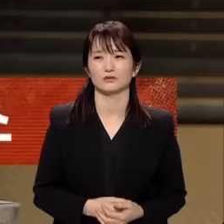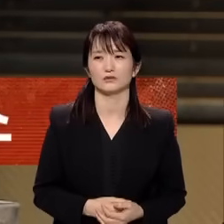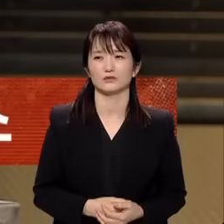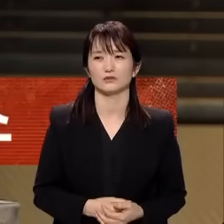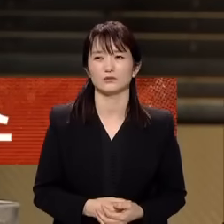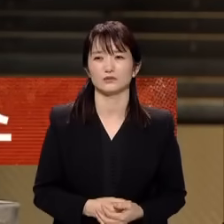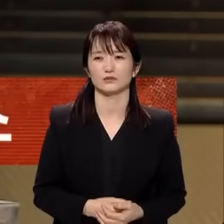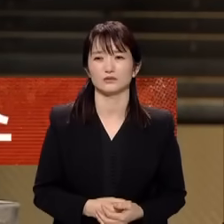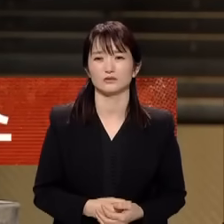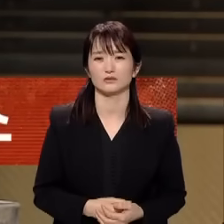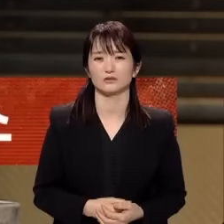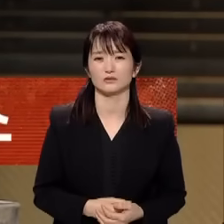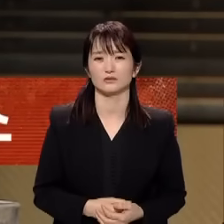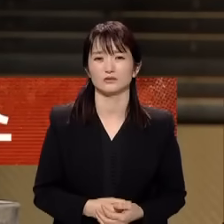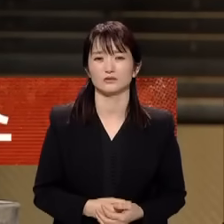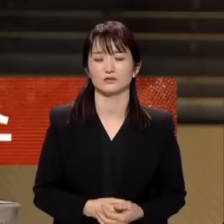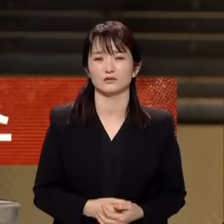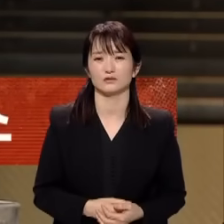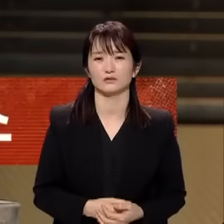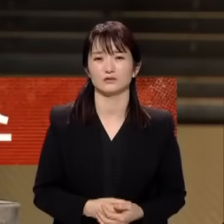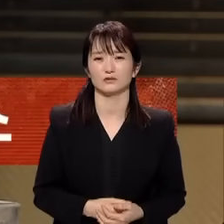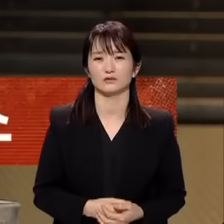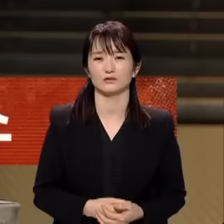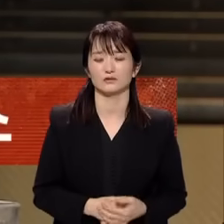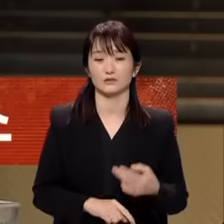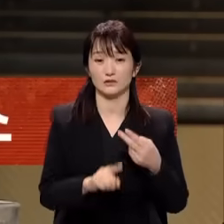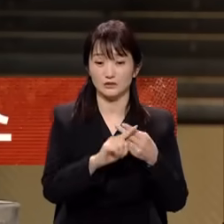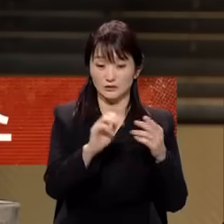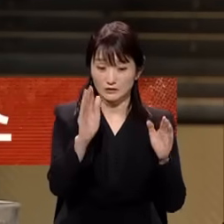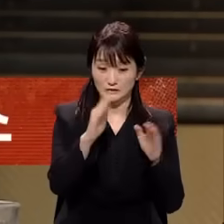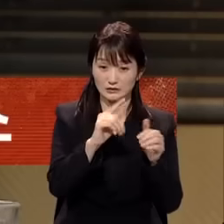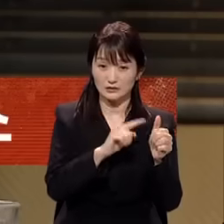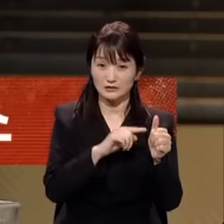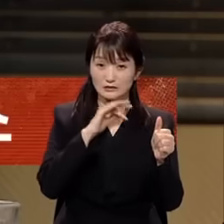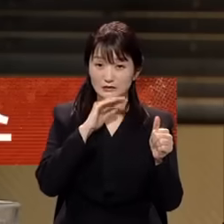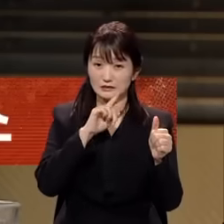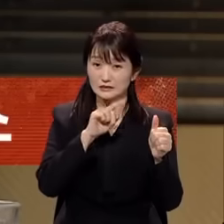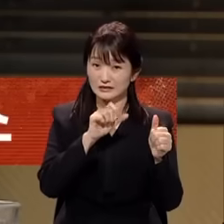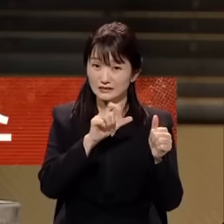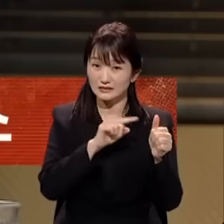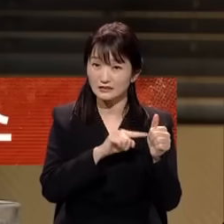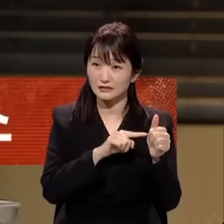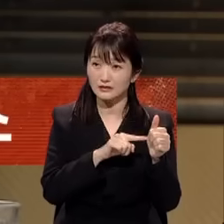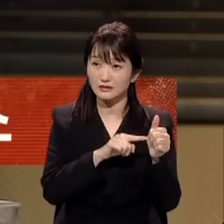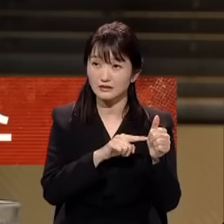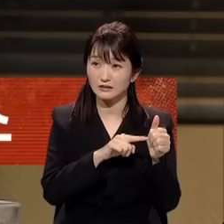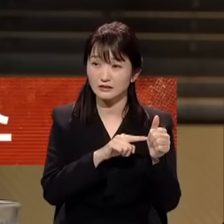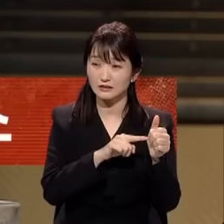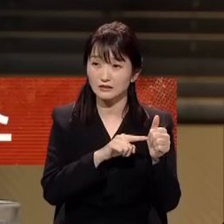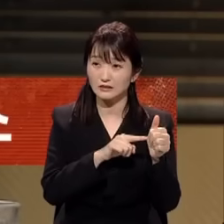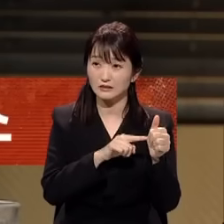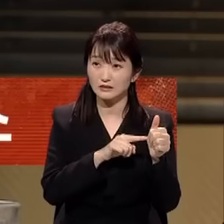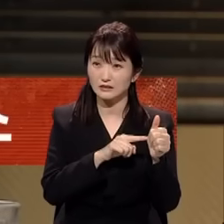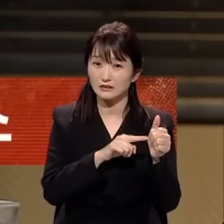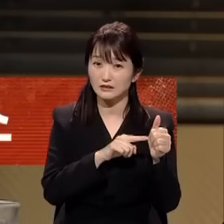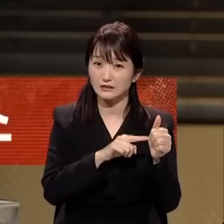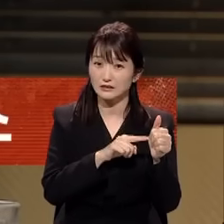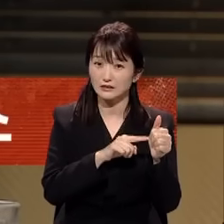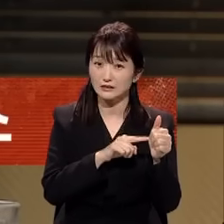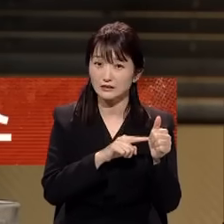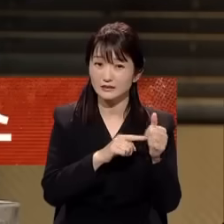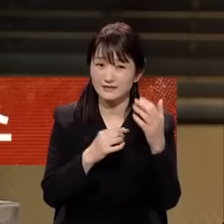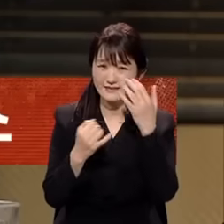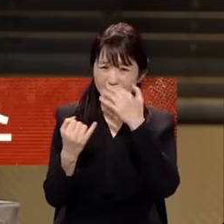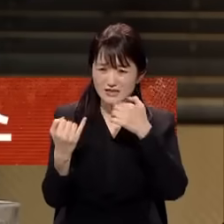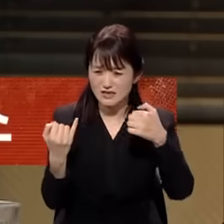느끼진 않으실 것 같아요. 근데 뭐 지금 이 중학생이라는 친구가 15살이라는 애가 했던 그 범행의